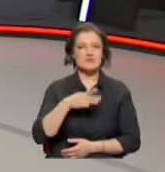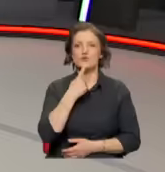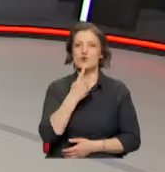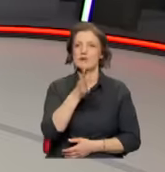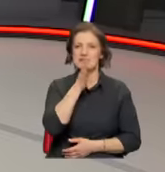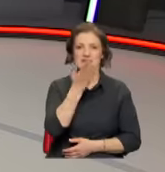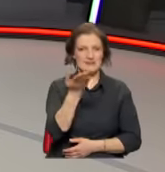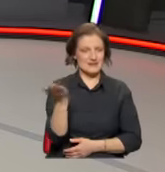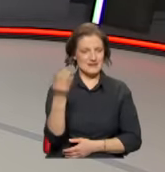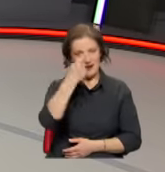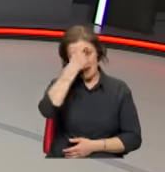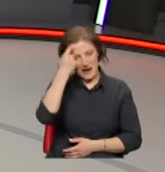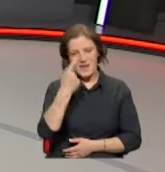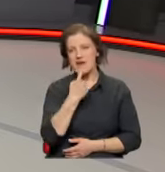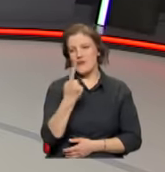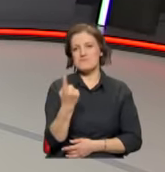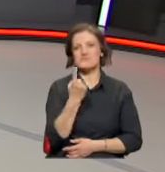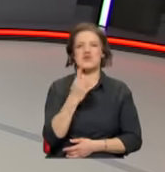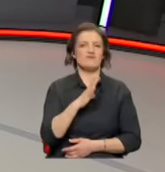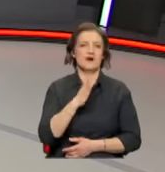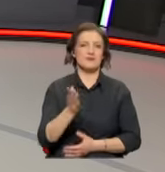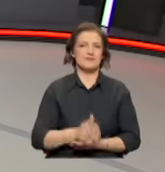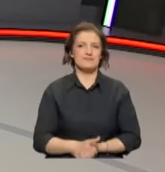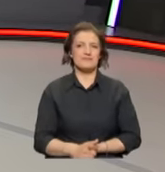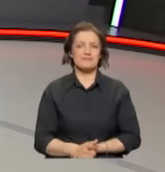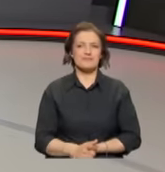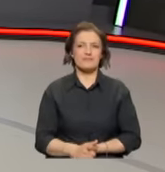söyleyebilirsiniz. Kader denen bir şey var işte.